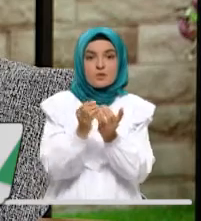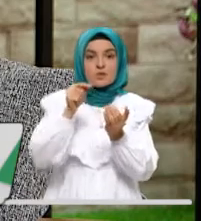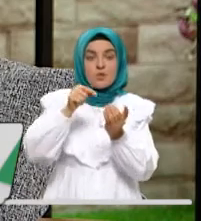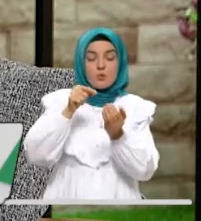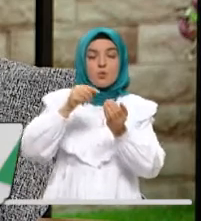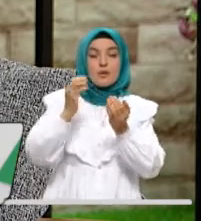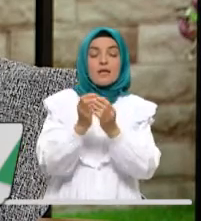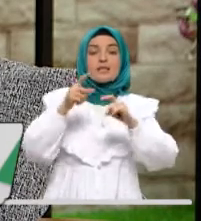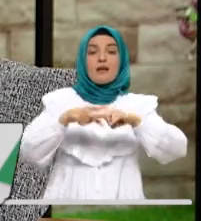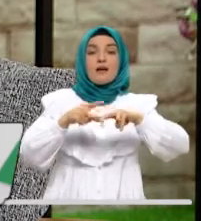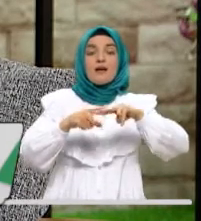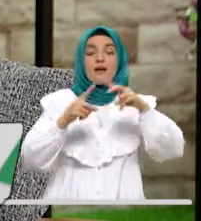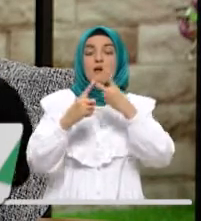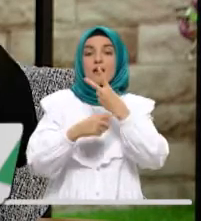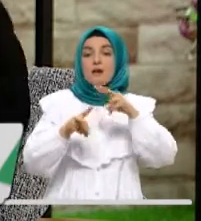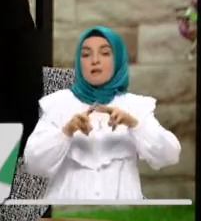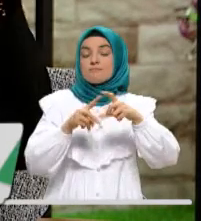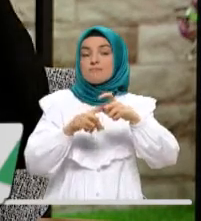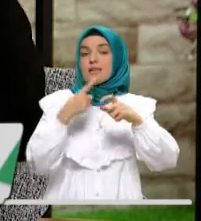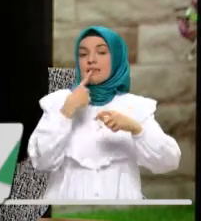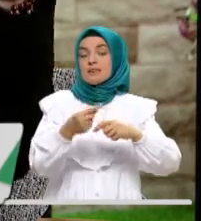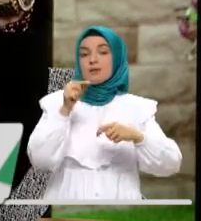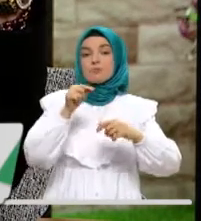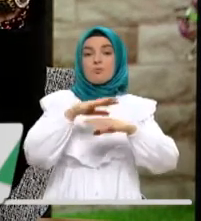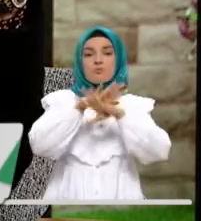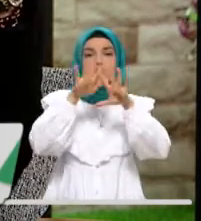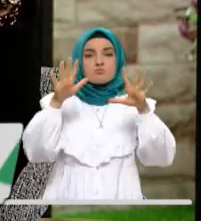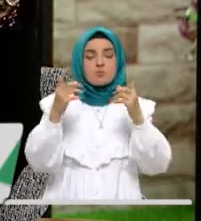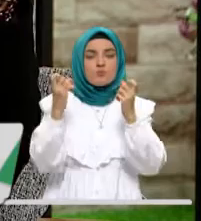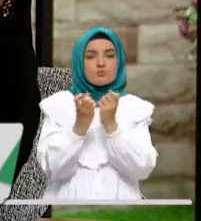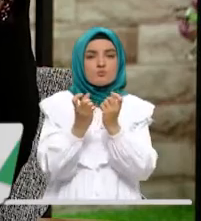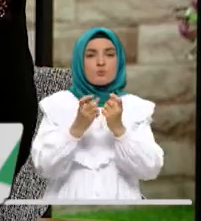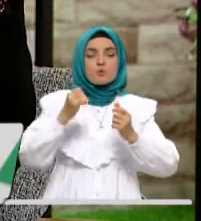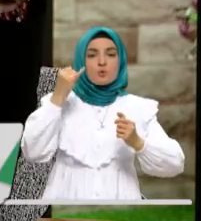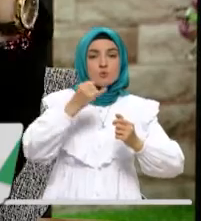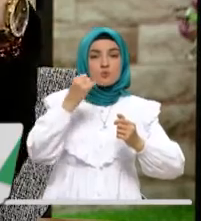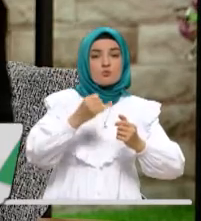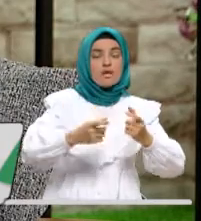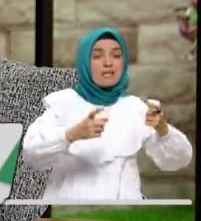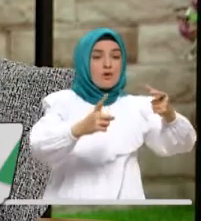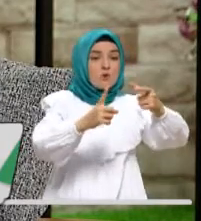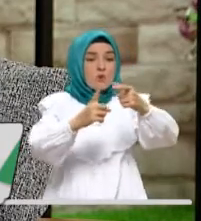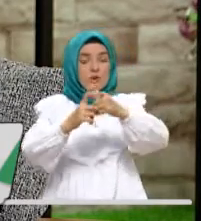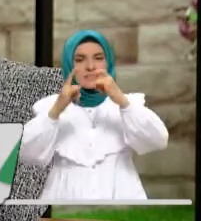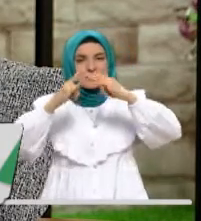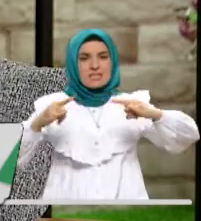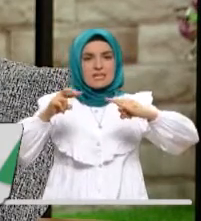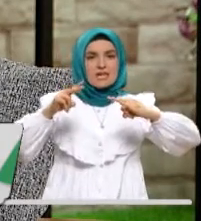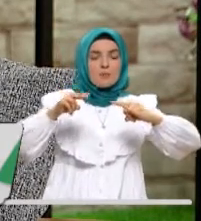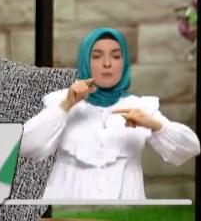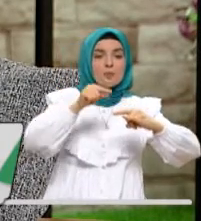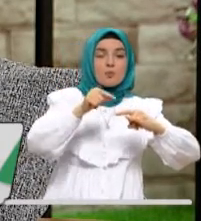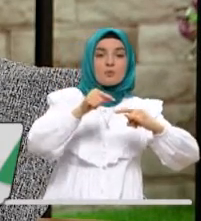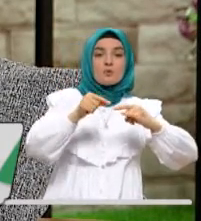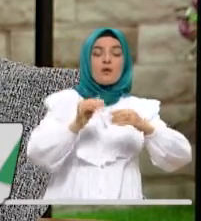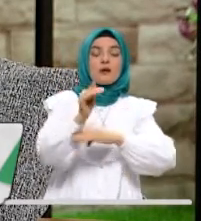derler. Yani aslında Hayme Ana hem obayı bütün kötülüklerden koruyan bir çadır hem de obaya ab-ı hayat